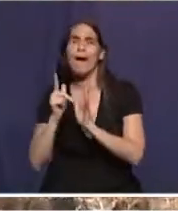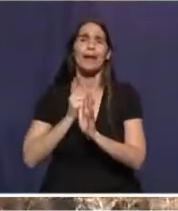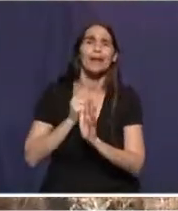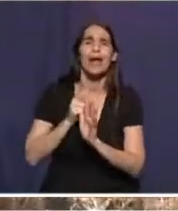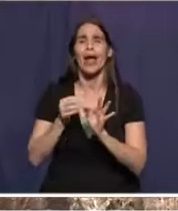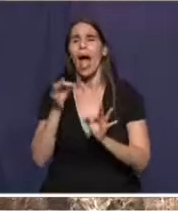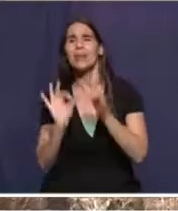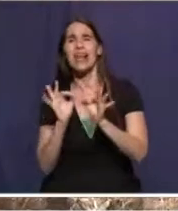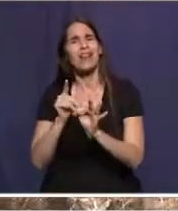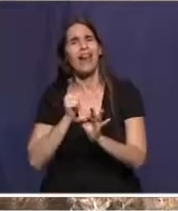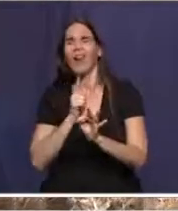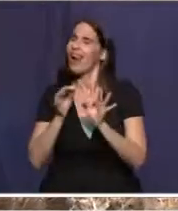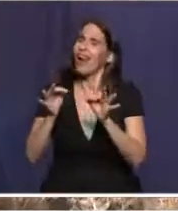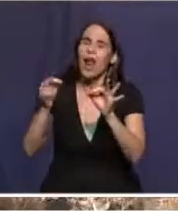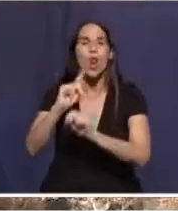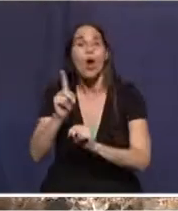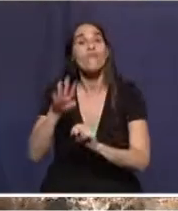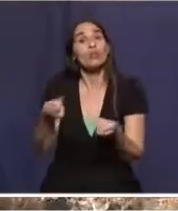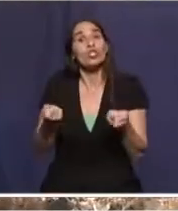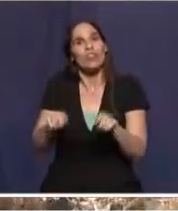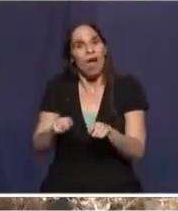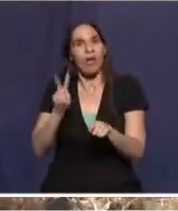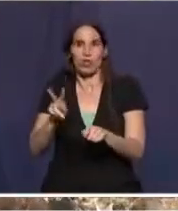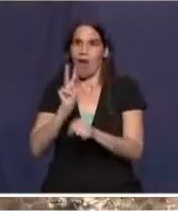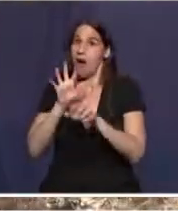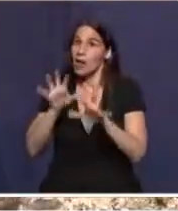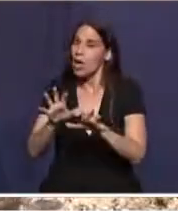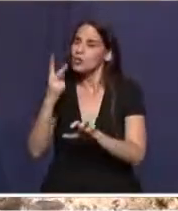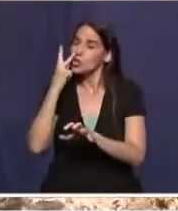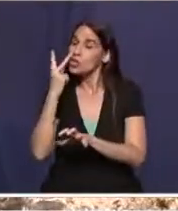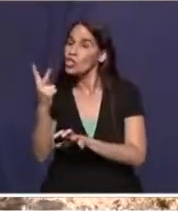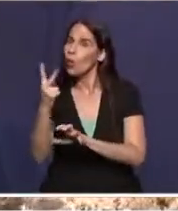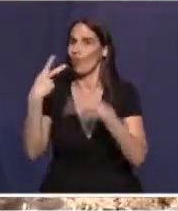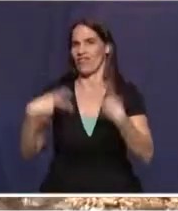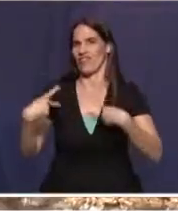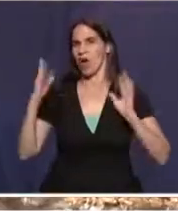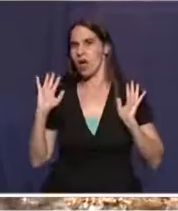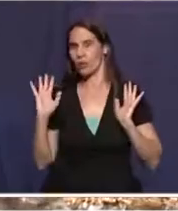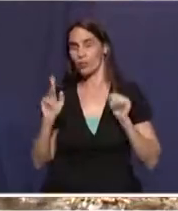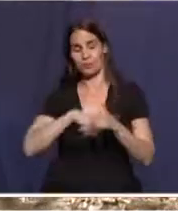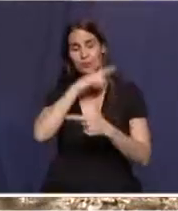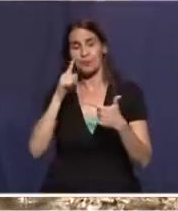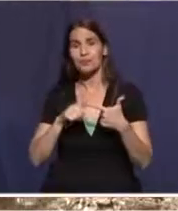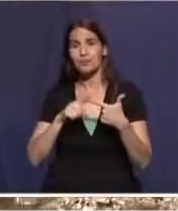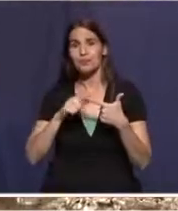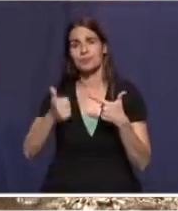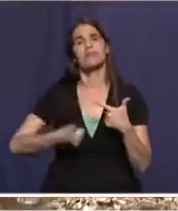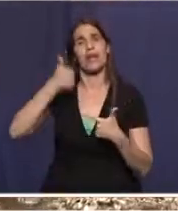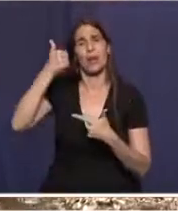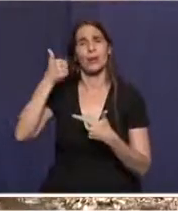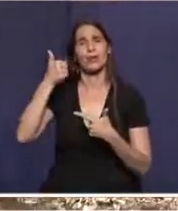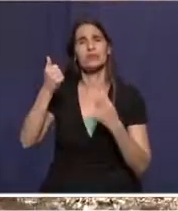העמדה לדין, ושפיטה שיש בה גם הרתעה למען יראו ויראו. דבר שני, מנהיגות.